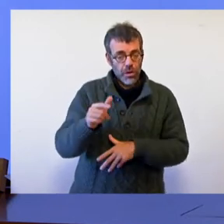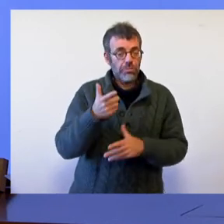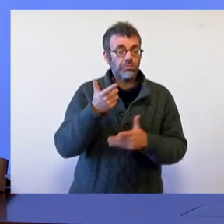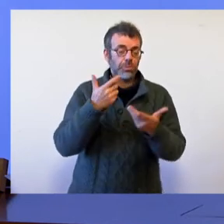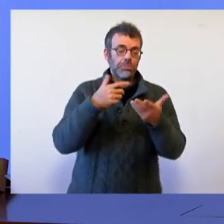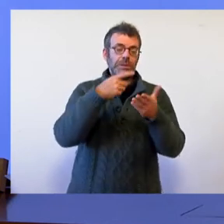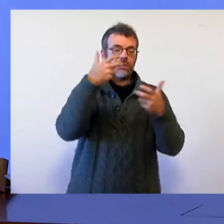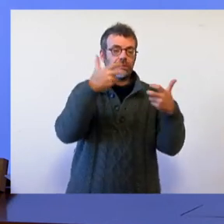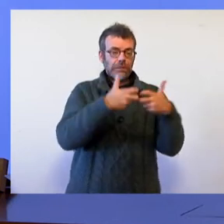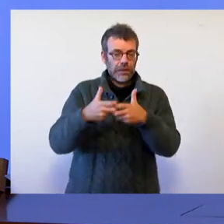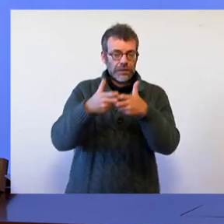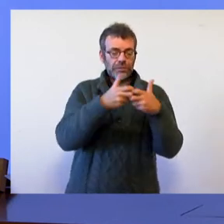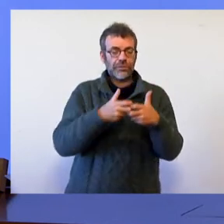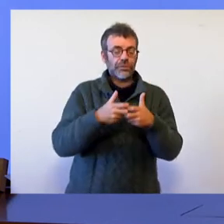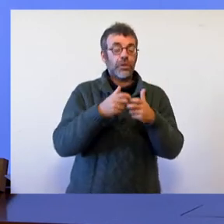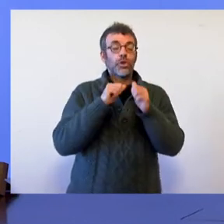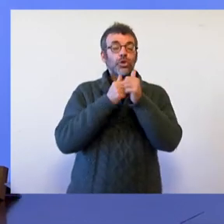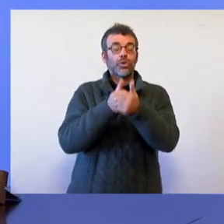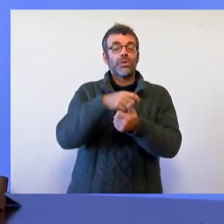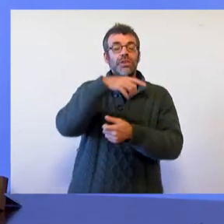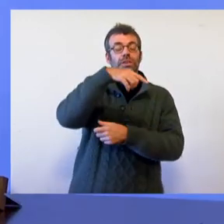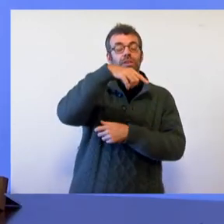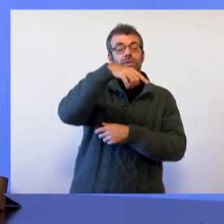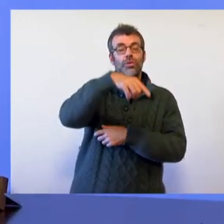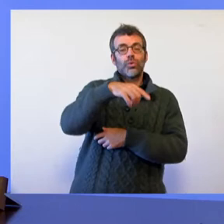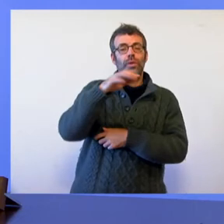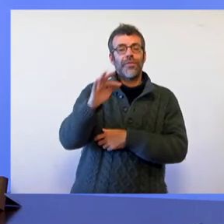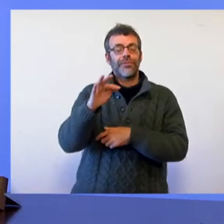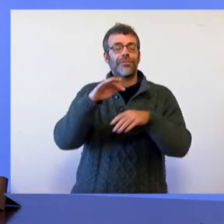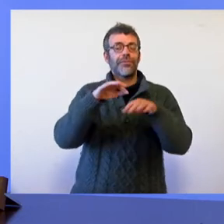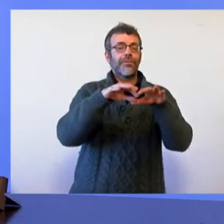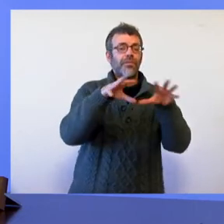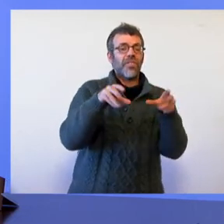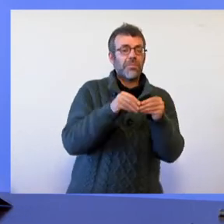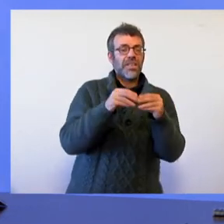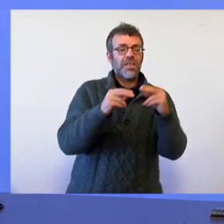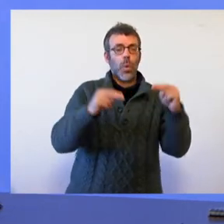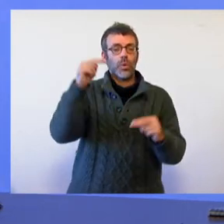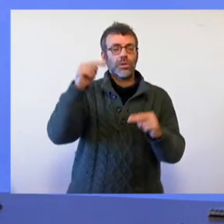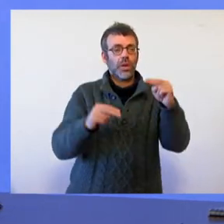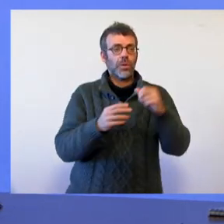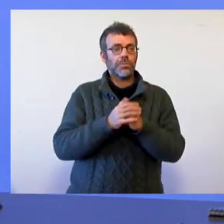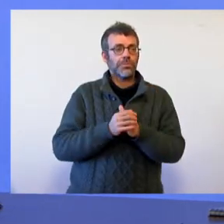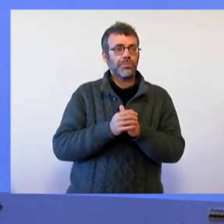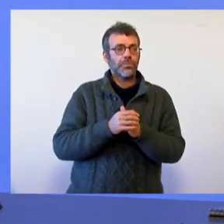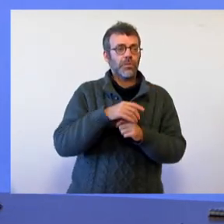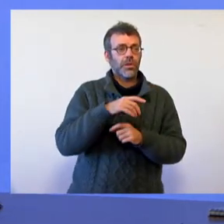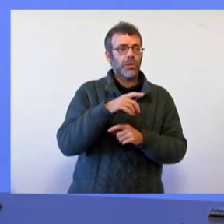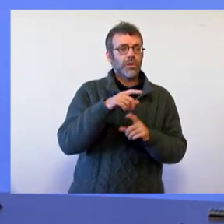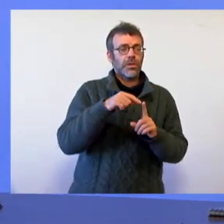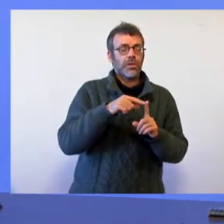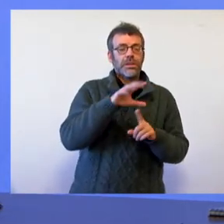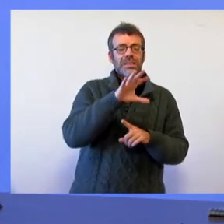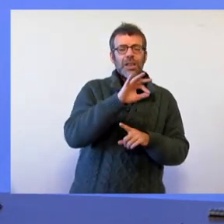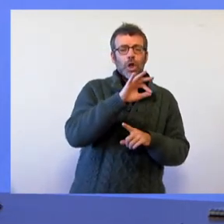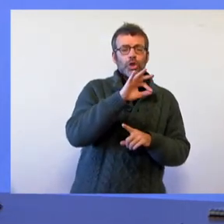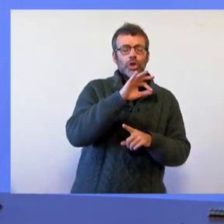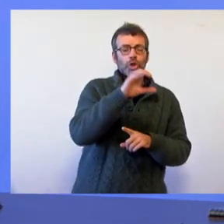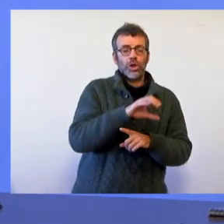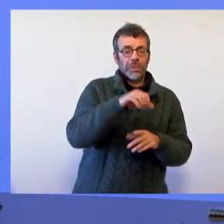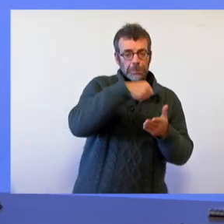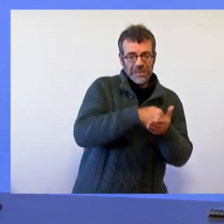familial et s'échelonnent entre 50 centimes et 4,95 €. En 2020, nous avions mis en place un tarif à 50 centimes pour les